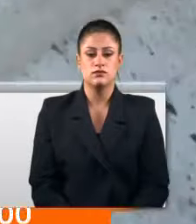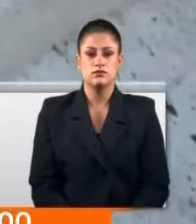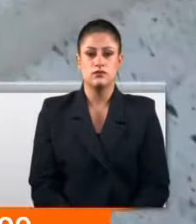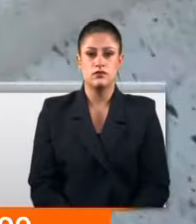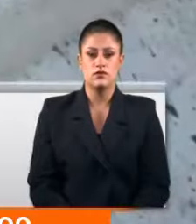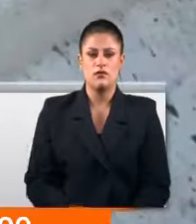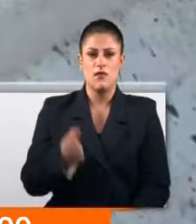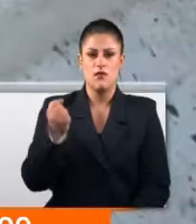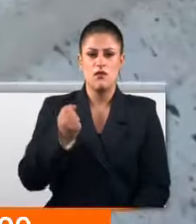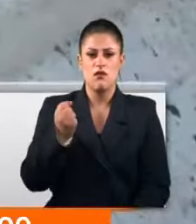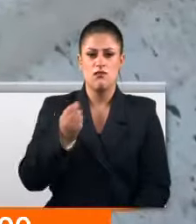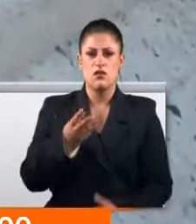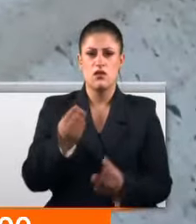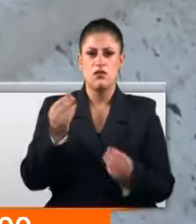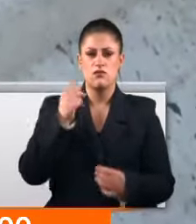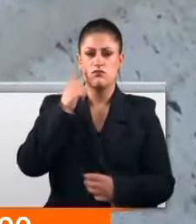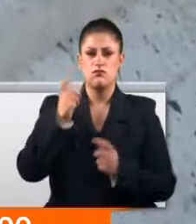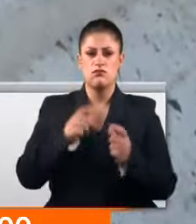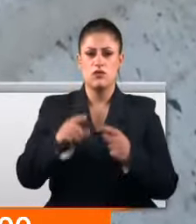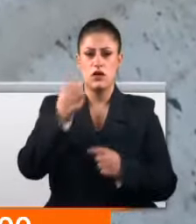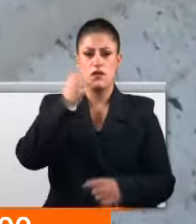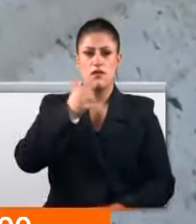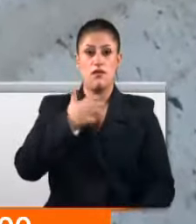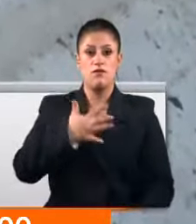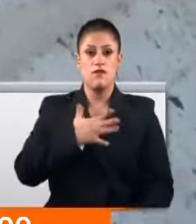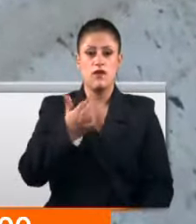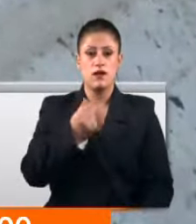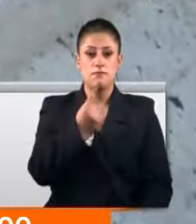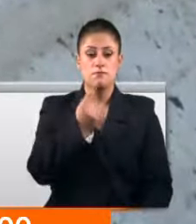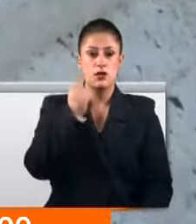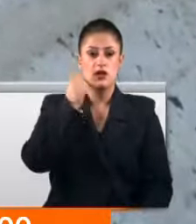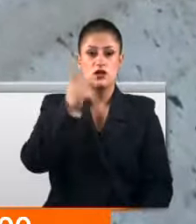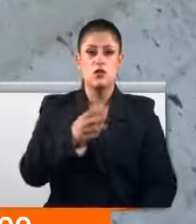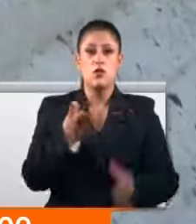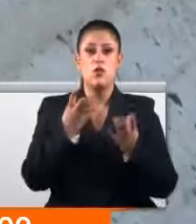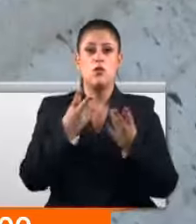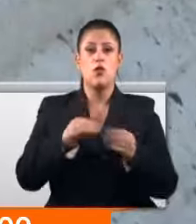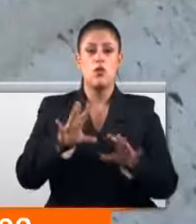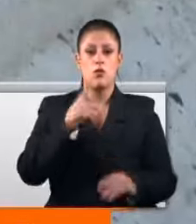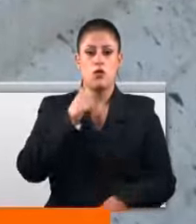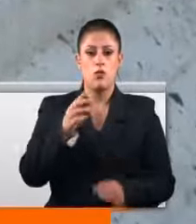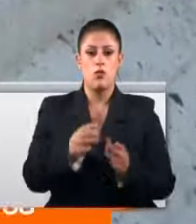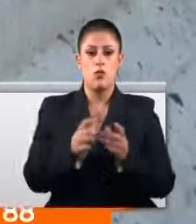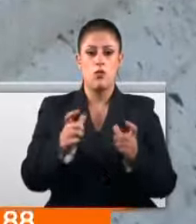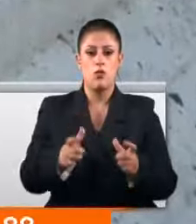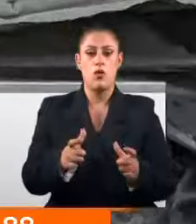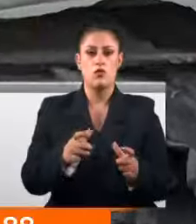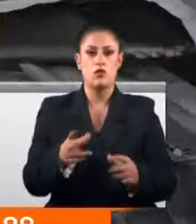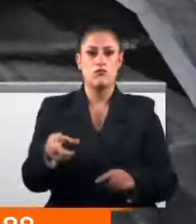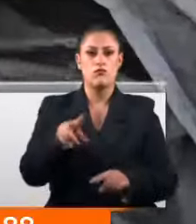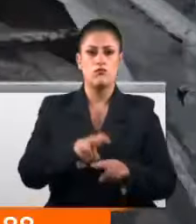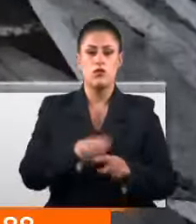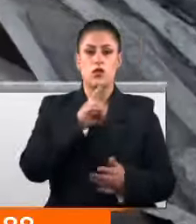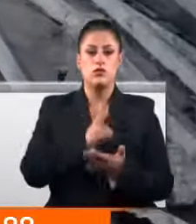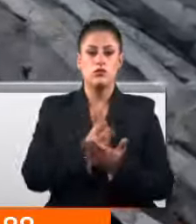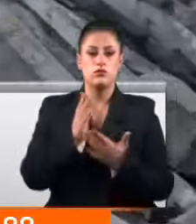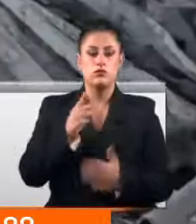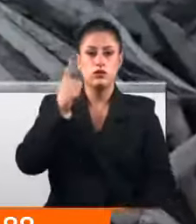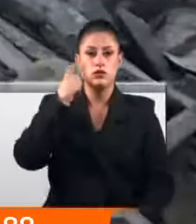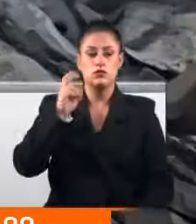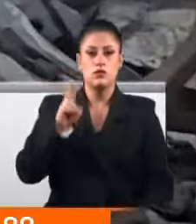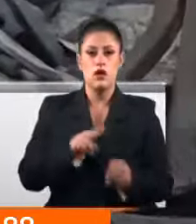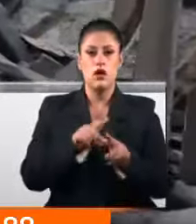Katil sürüsü Gazze'de nefes alan tek bir kişi bırakmamakta ve ardından bölgeye yerleşmekte kararlı. İsrail'in kamu